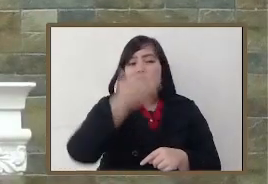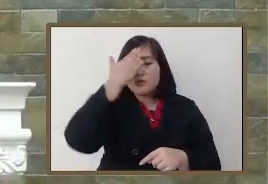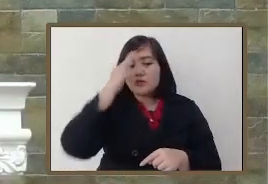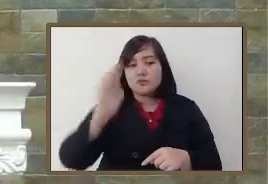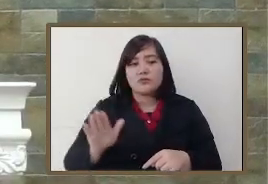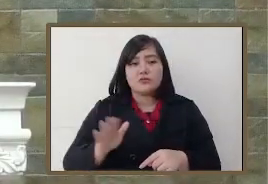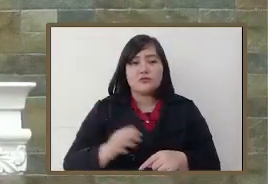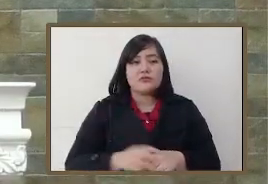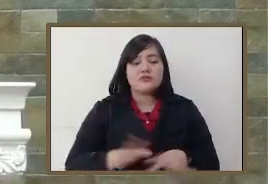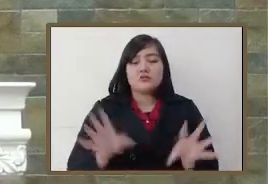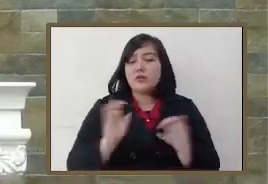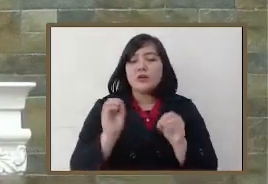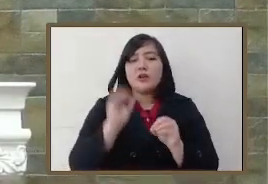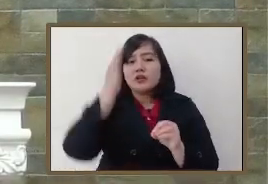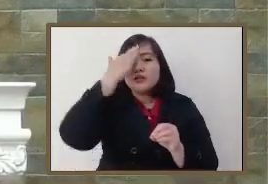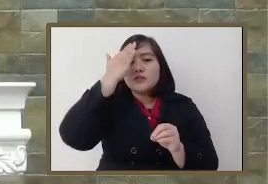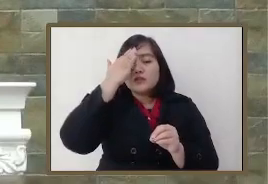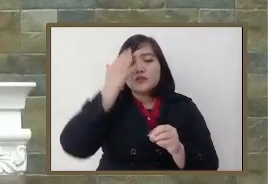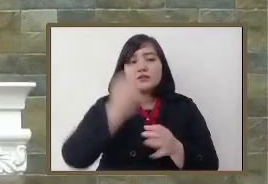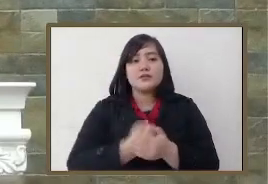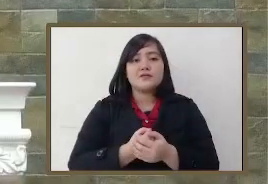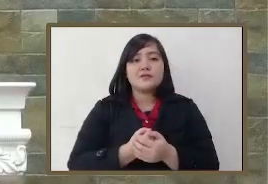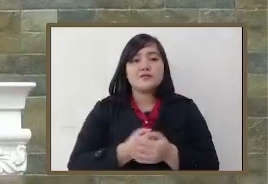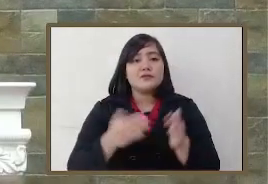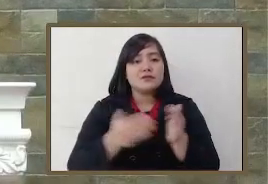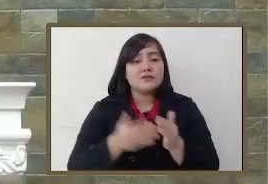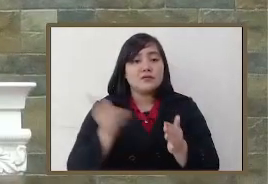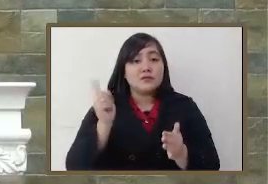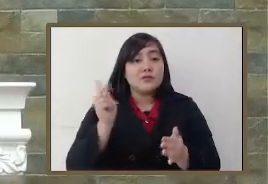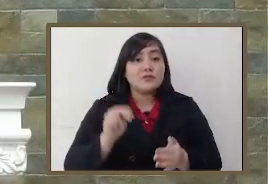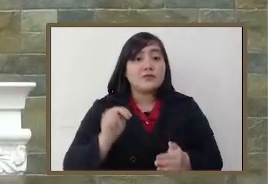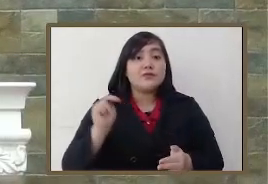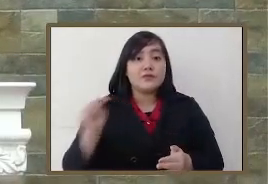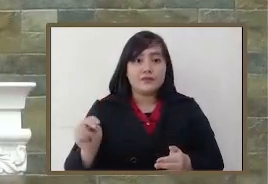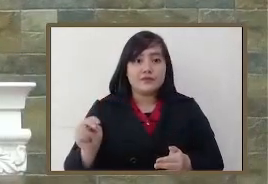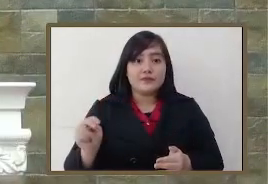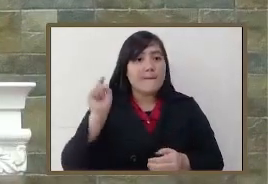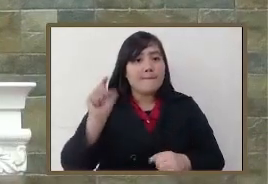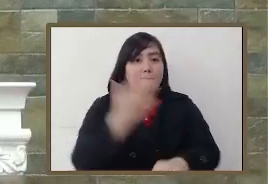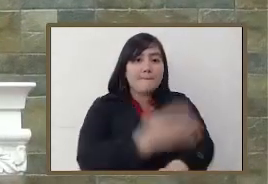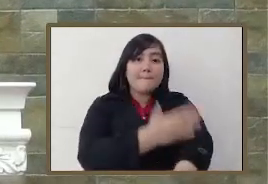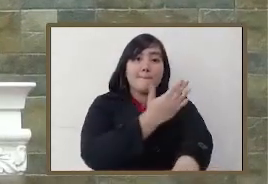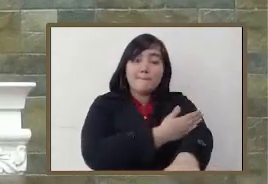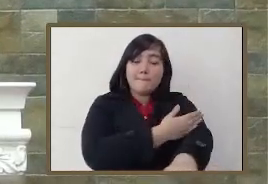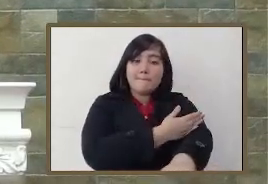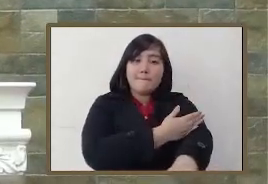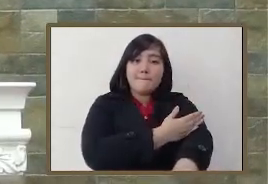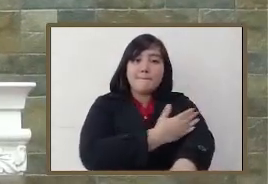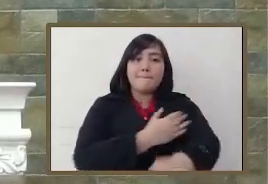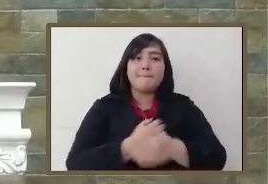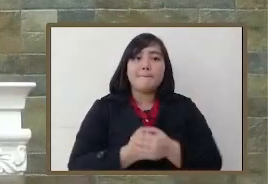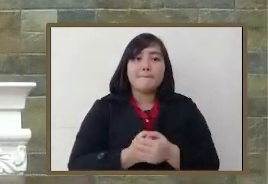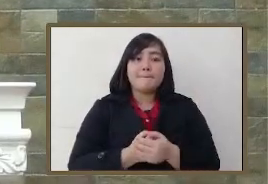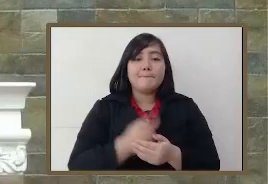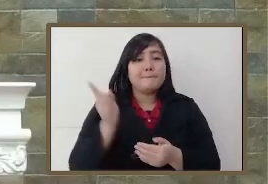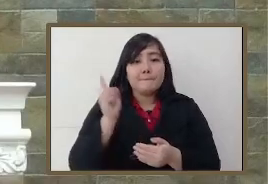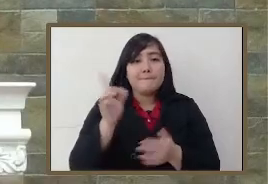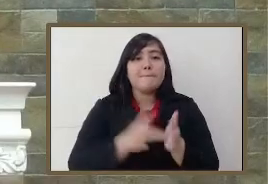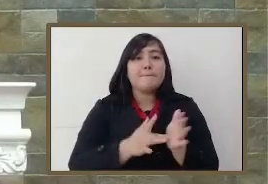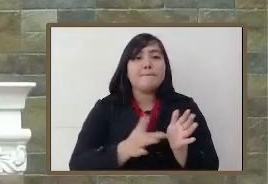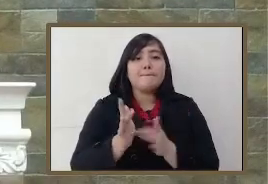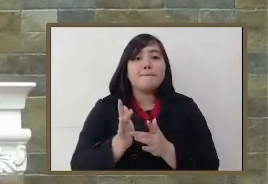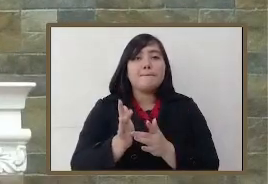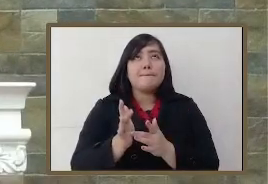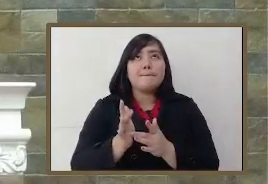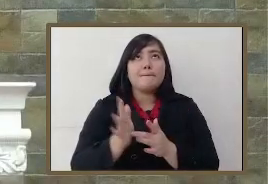see, so anong kailangan na lamang po dito, mga kapatid? Ma-develop natin yung ibinigay ng Panginoon sa